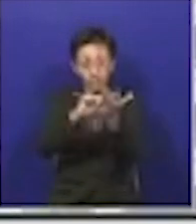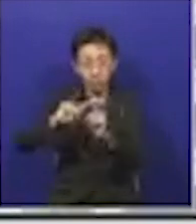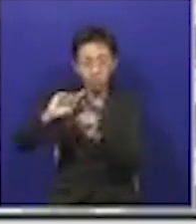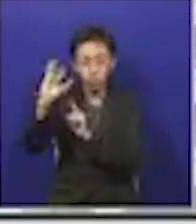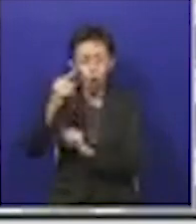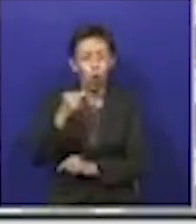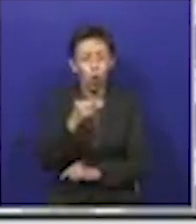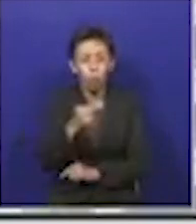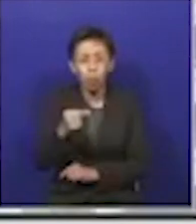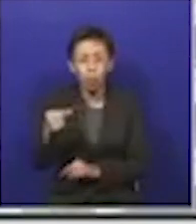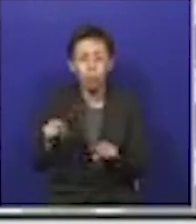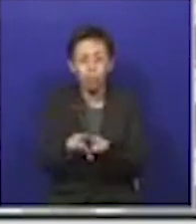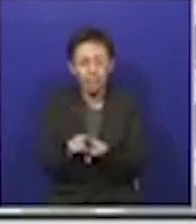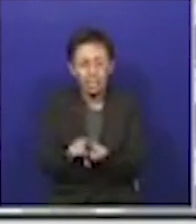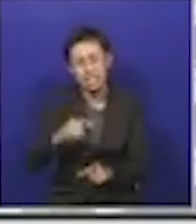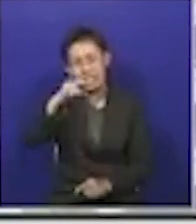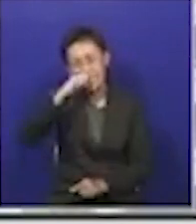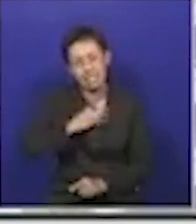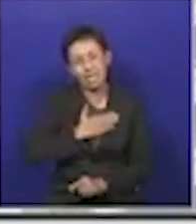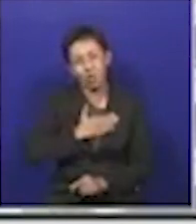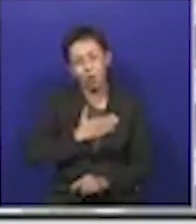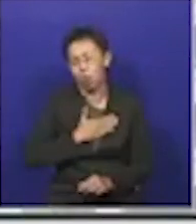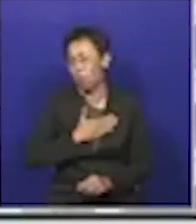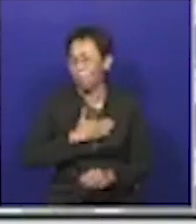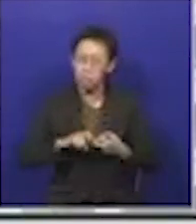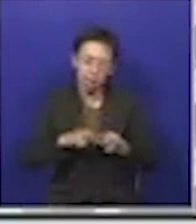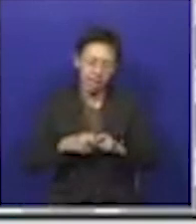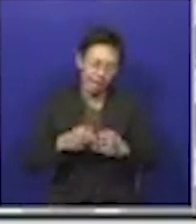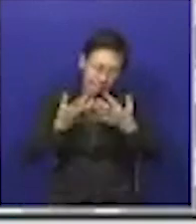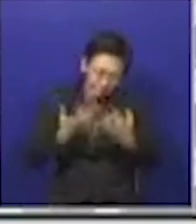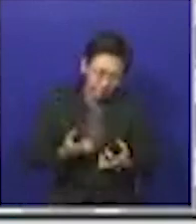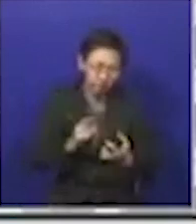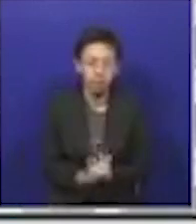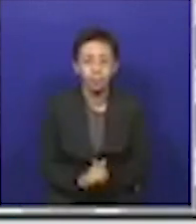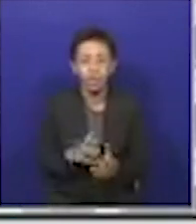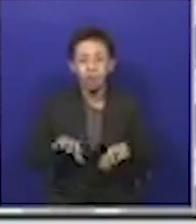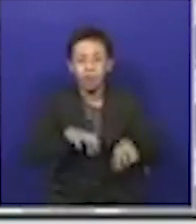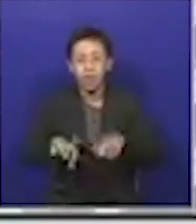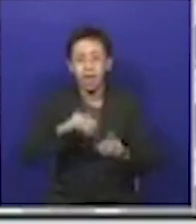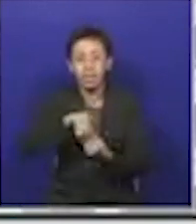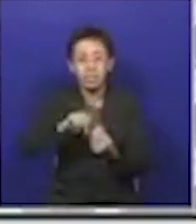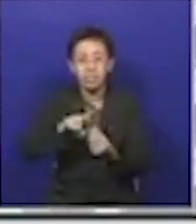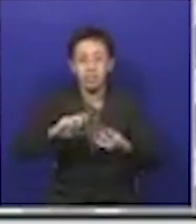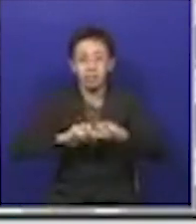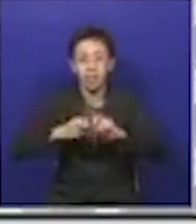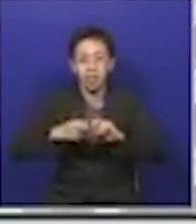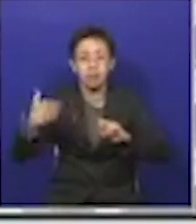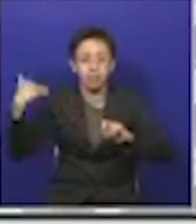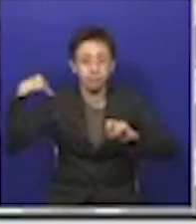ะวันนี้เราผีซ้ำด้ามพลอยนะฮะบริหารเศรษฐกิจมาก็มีปัญหานะ